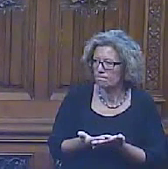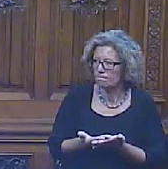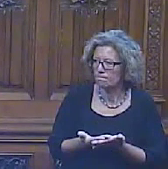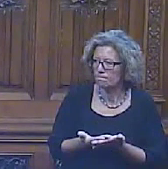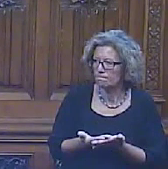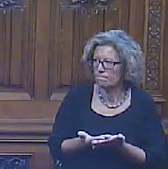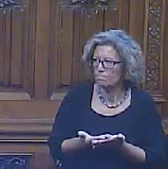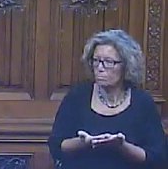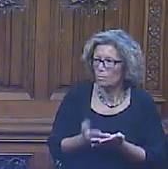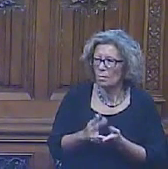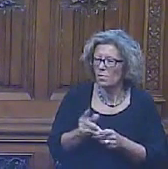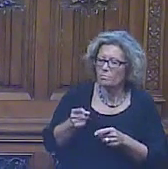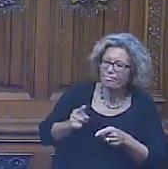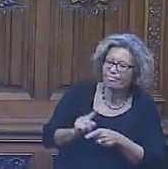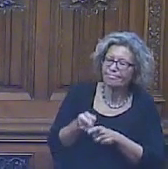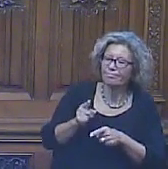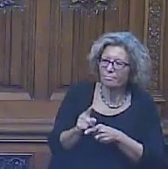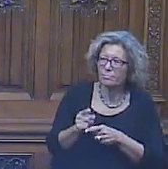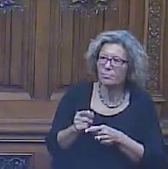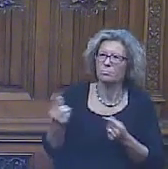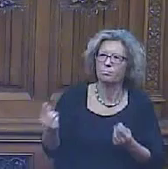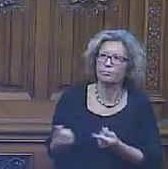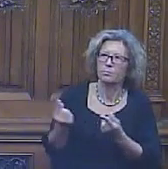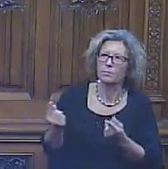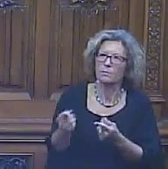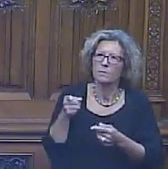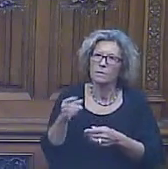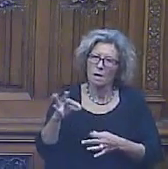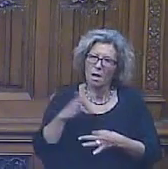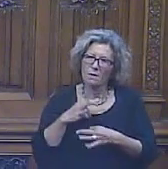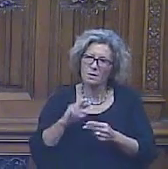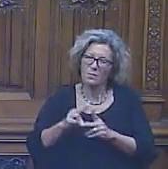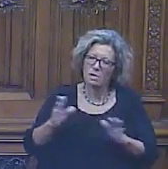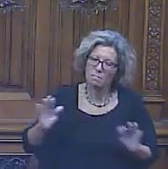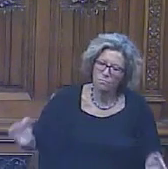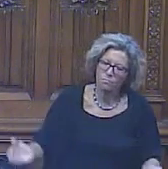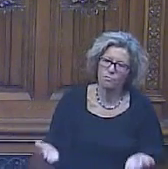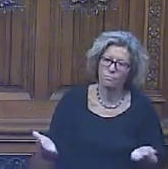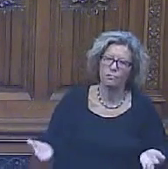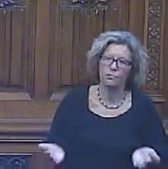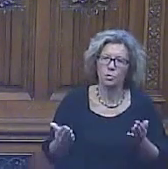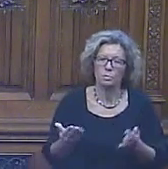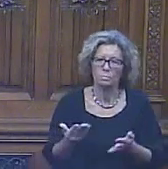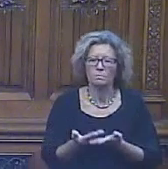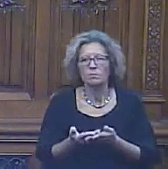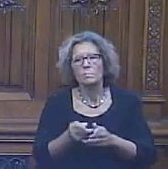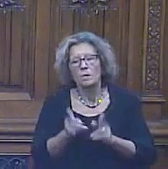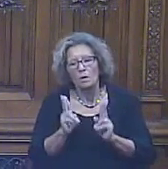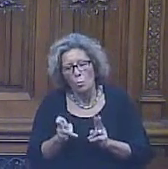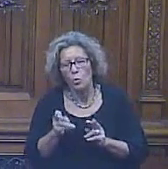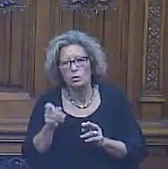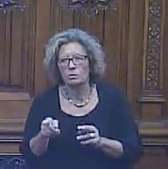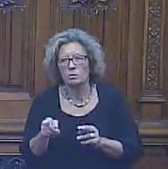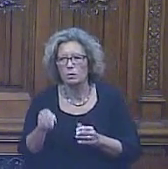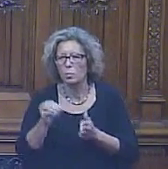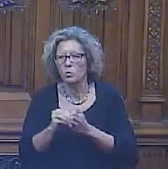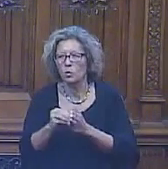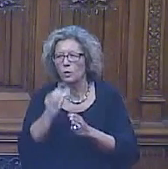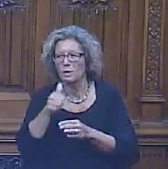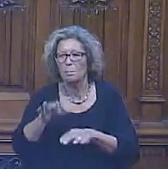völligen hetzerischen Parolen diese Angst zu fördern. Es mag sein, dass sich das noch nicht